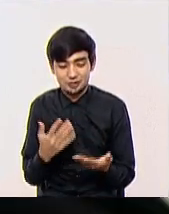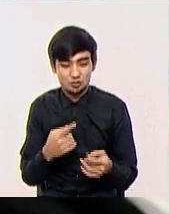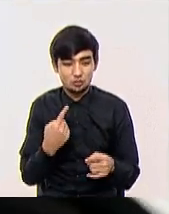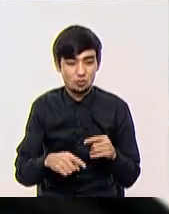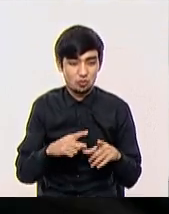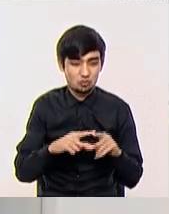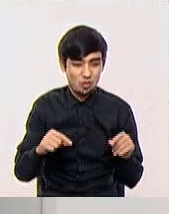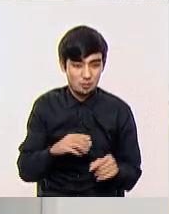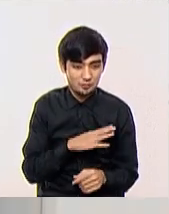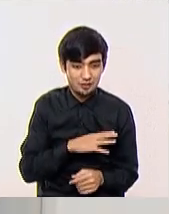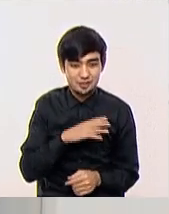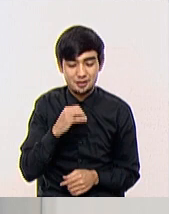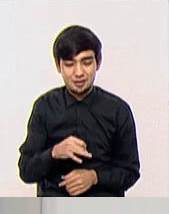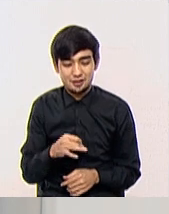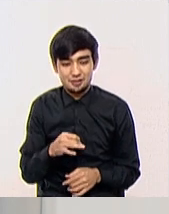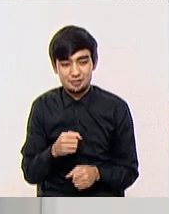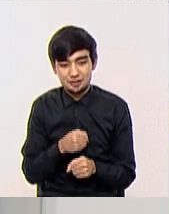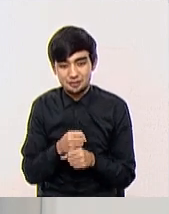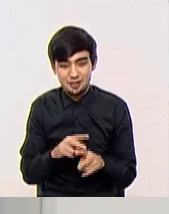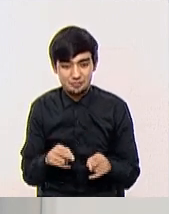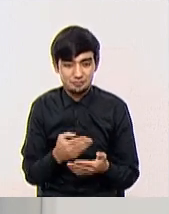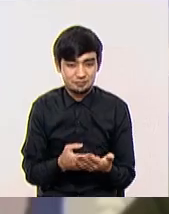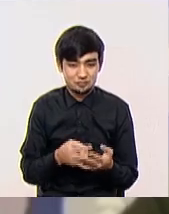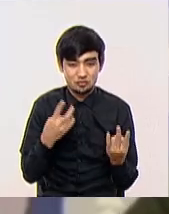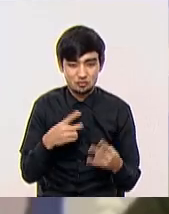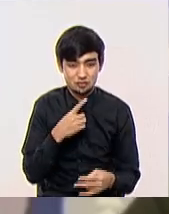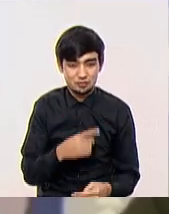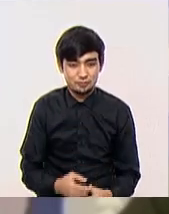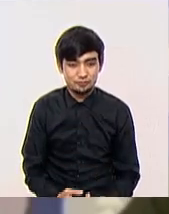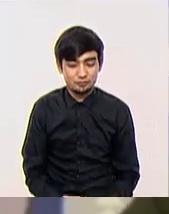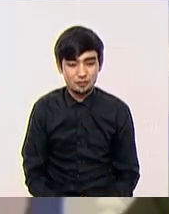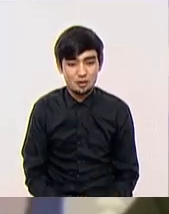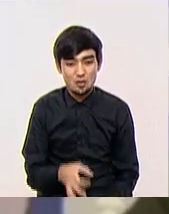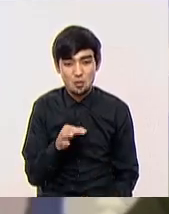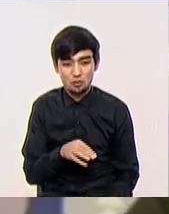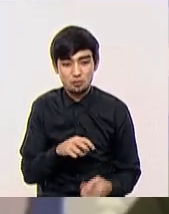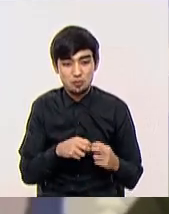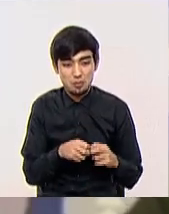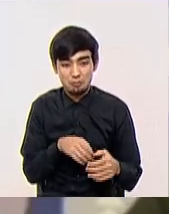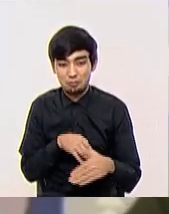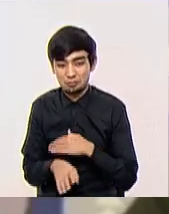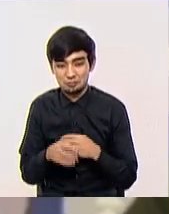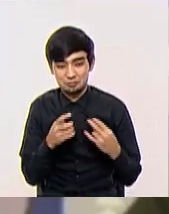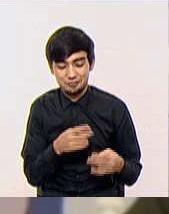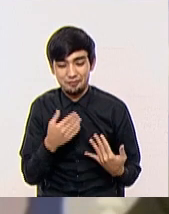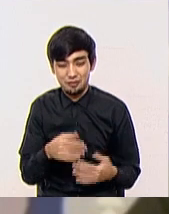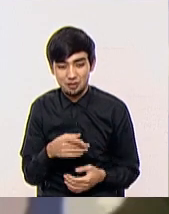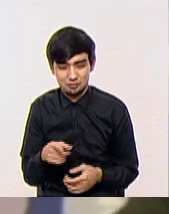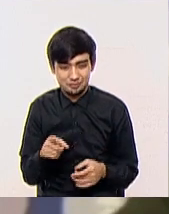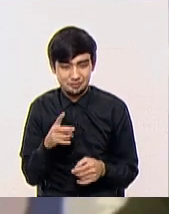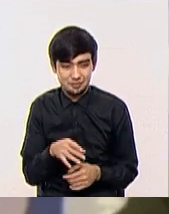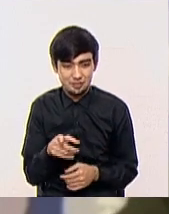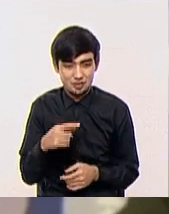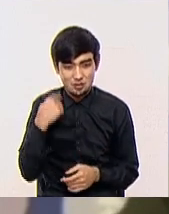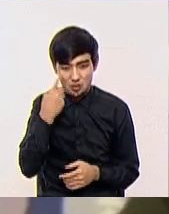заведение. Делать это категорически не рекомендуют специалисты. Уход от проблемы – это, по сути, как